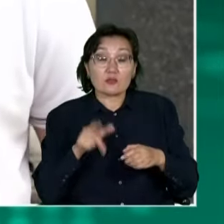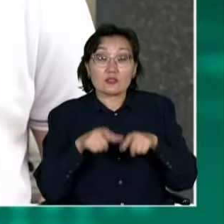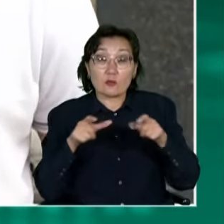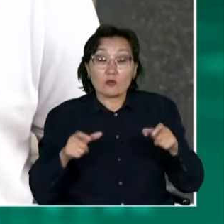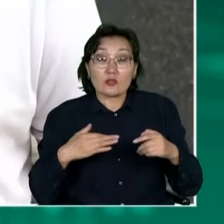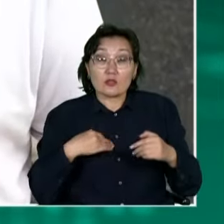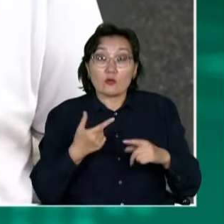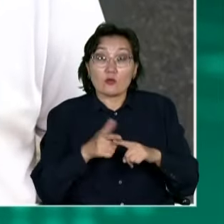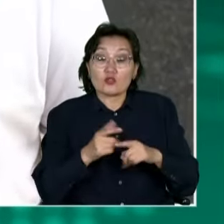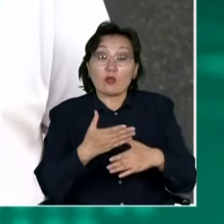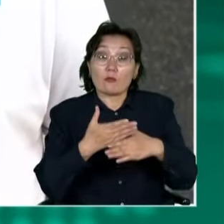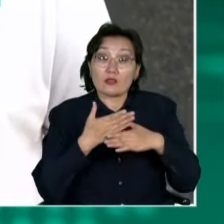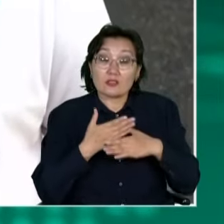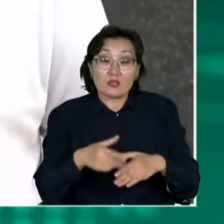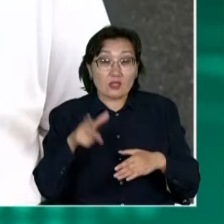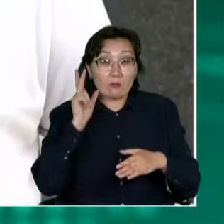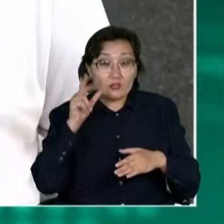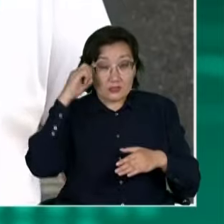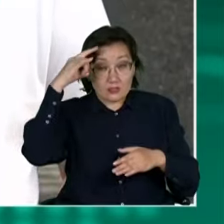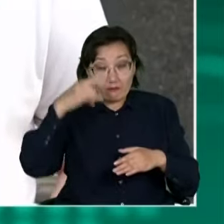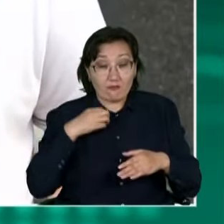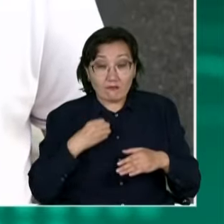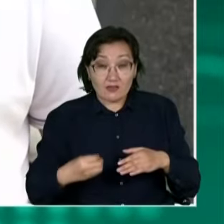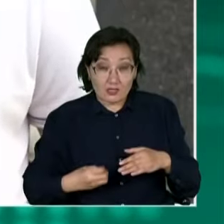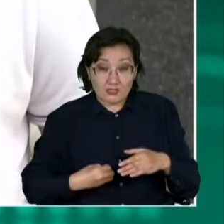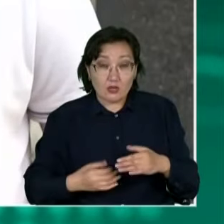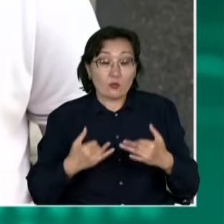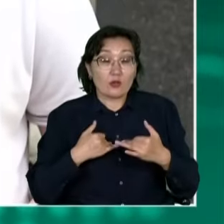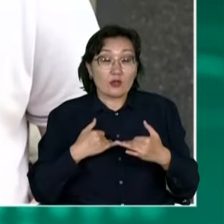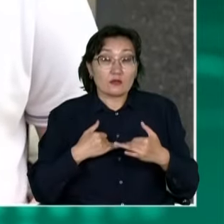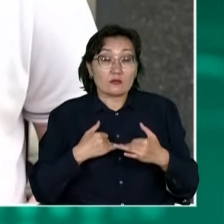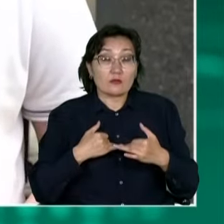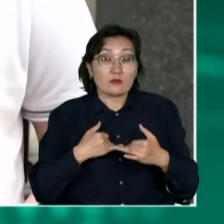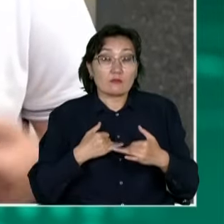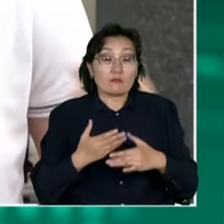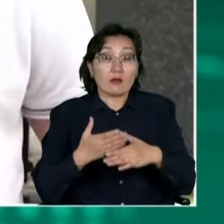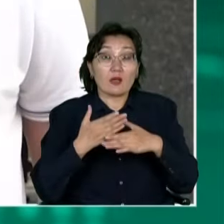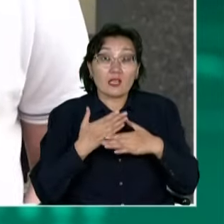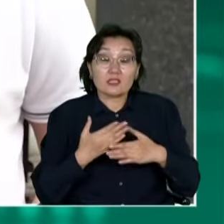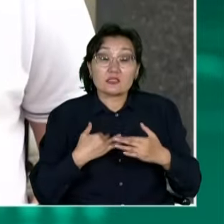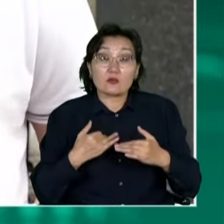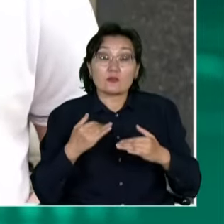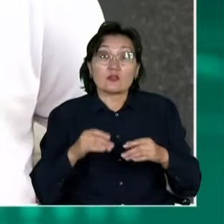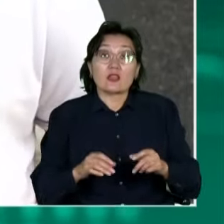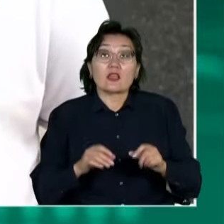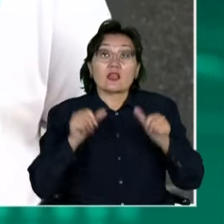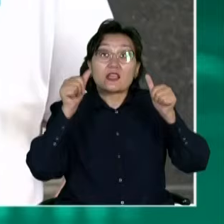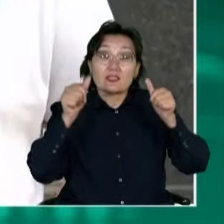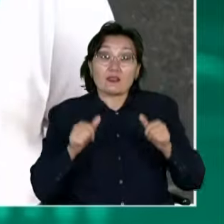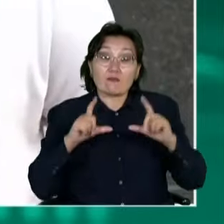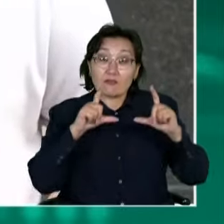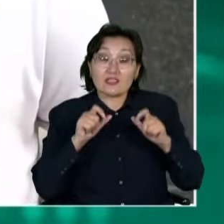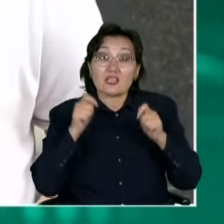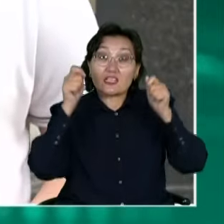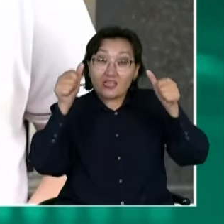нам очень здорово помогают, посольство Казахстана во Франции нам здорово помогают. И мы развесили фотографии наших олимпийцев,